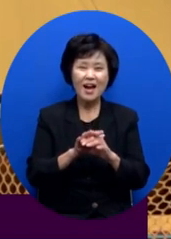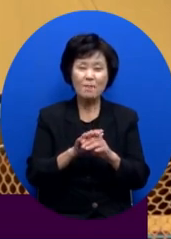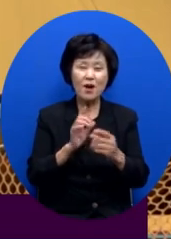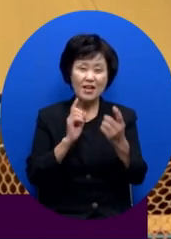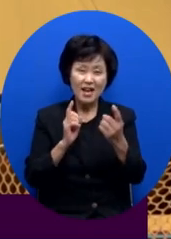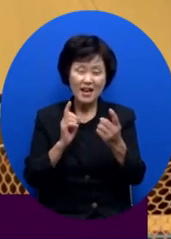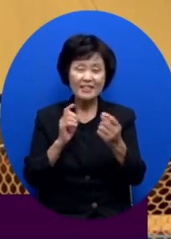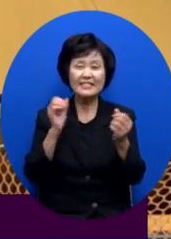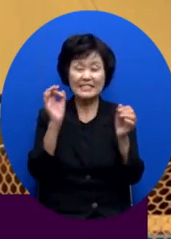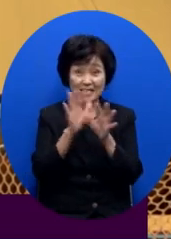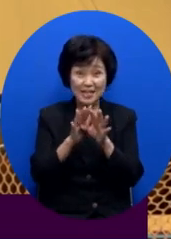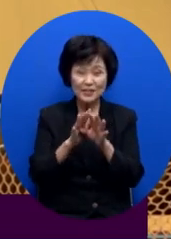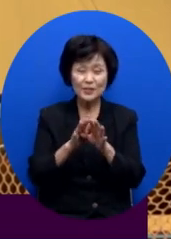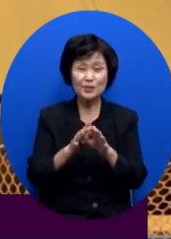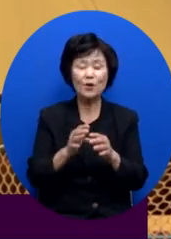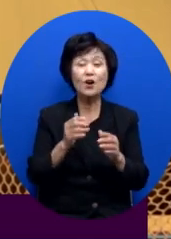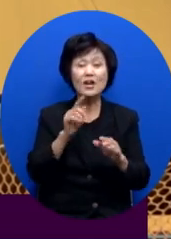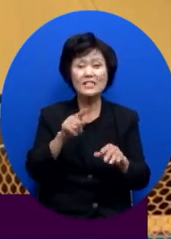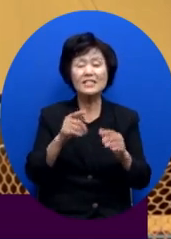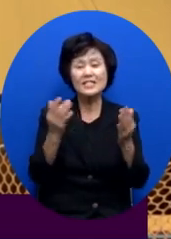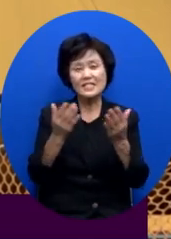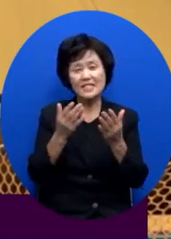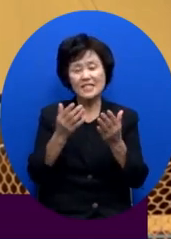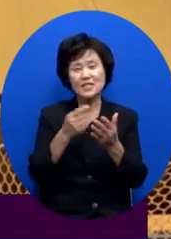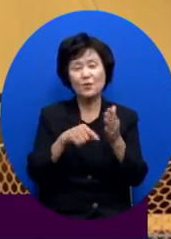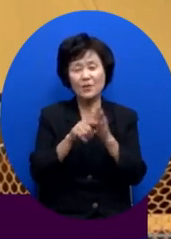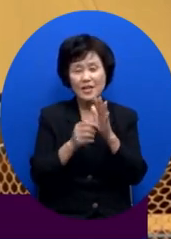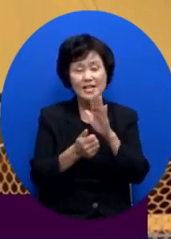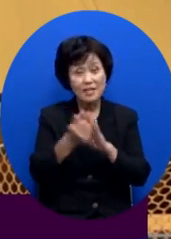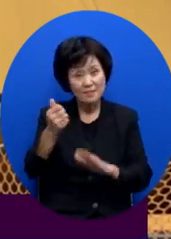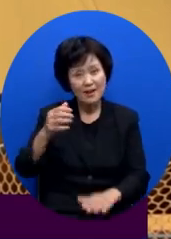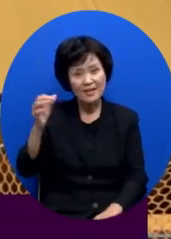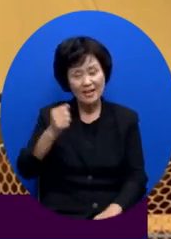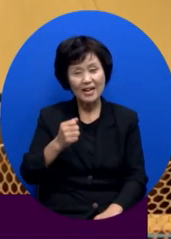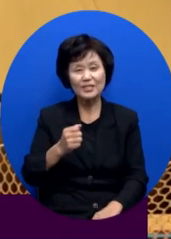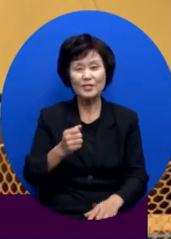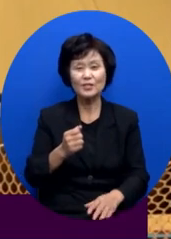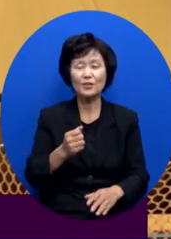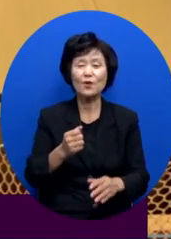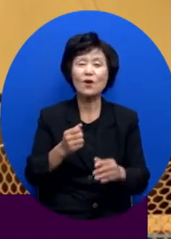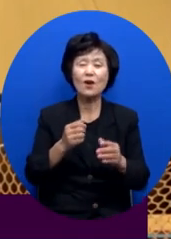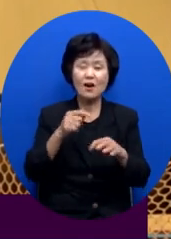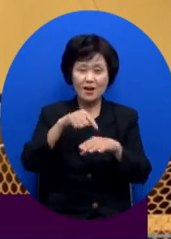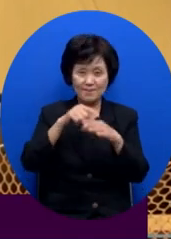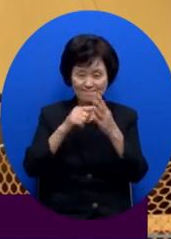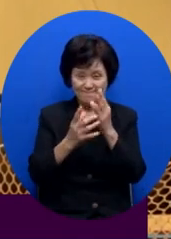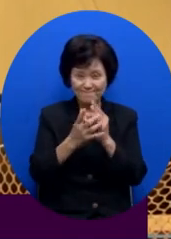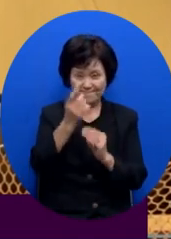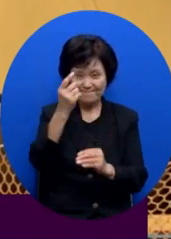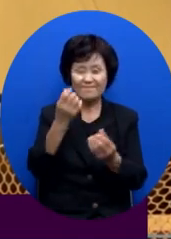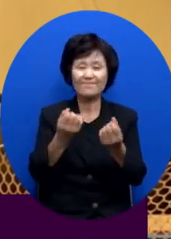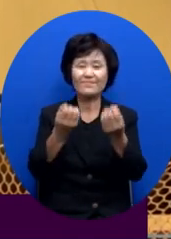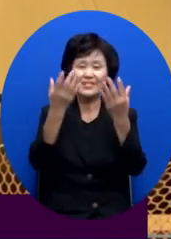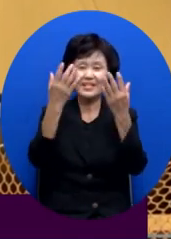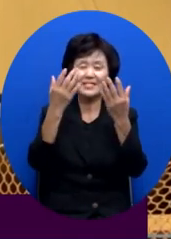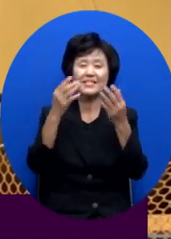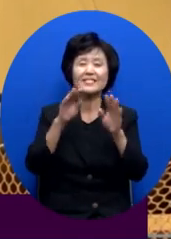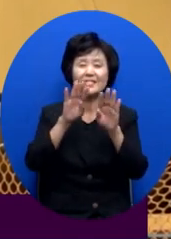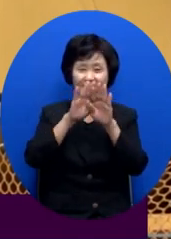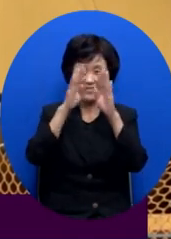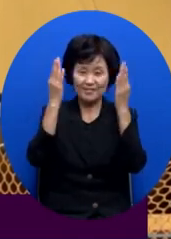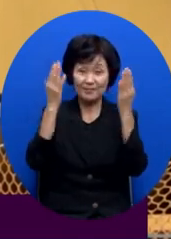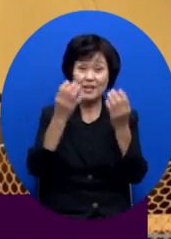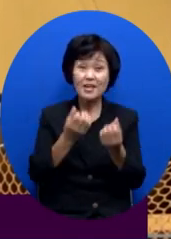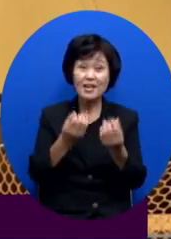있고 이런 것들이 희망을 삼고 저희가 다시 지역주민을 위한 한마음잔치를 진행하게 되었습니다. 이 행사를